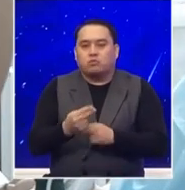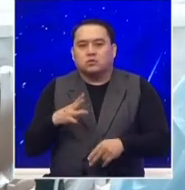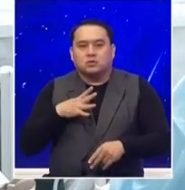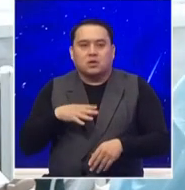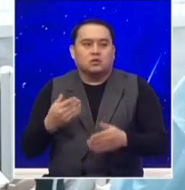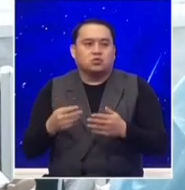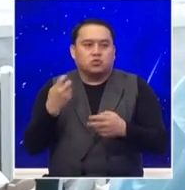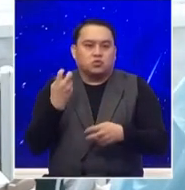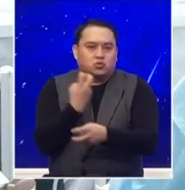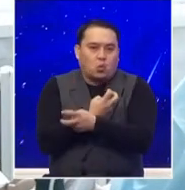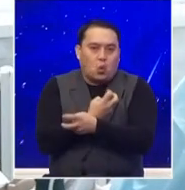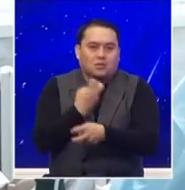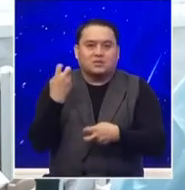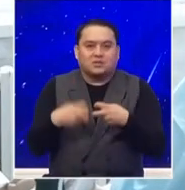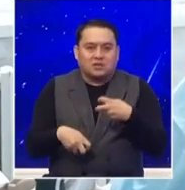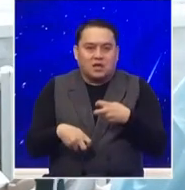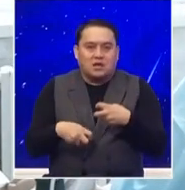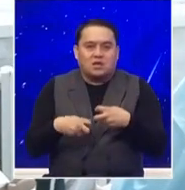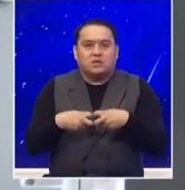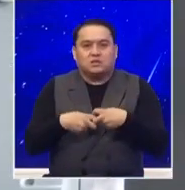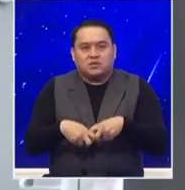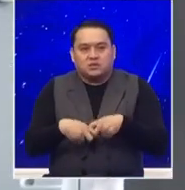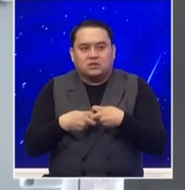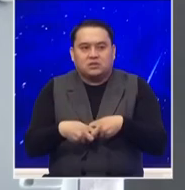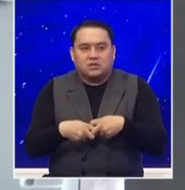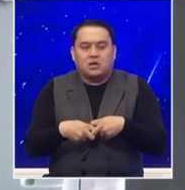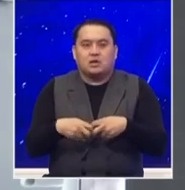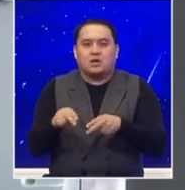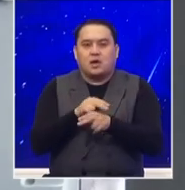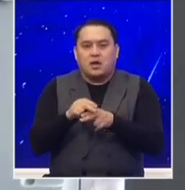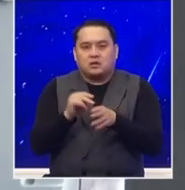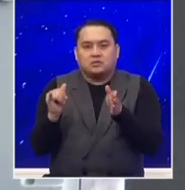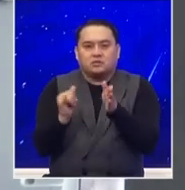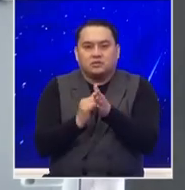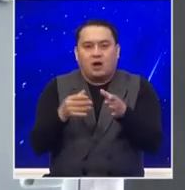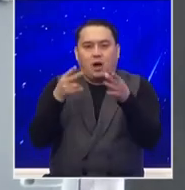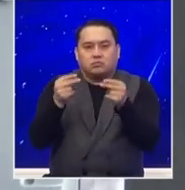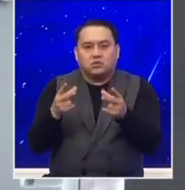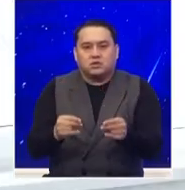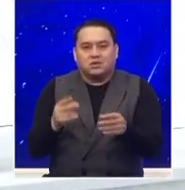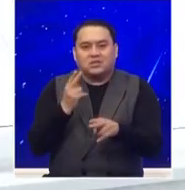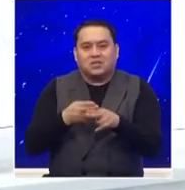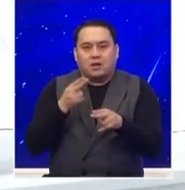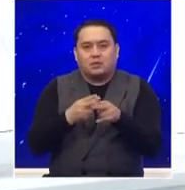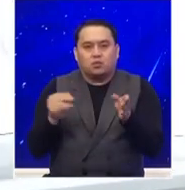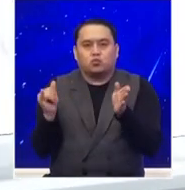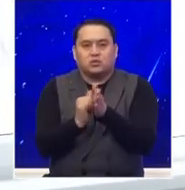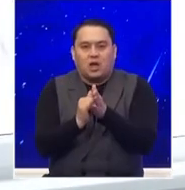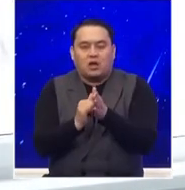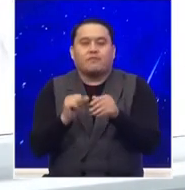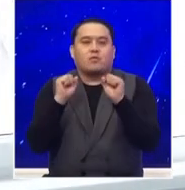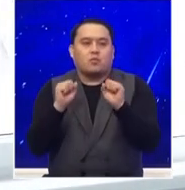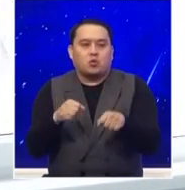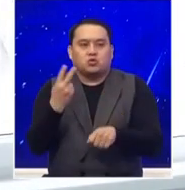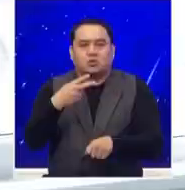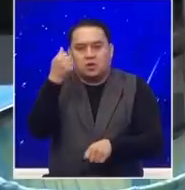сүйегін сындырған немесе карлікке байланысты аяғын жаза алмай қалғандарға полиэтиленді жапсырма немесе темір салынады. Бұл жаңа эндопротез